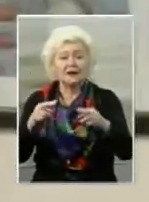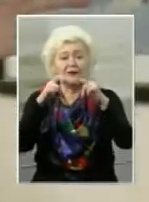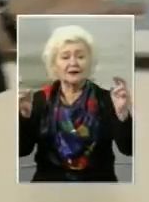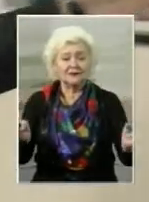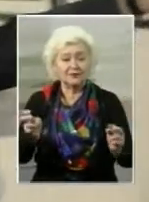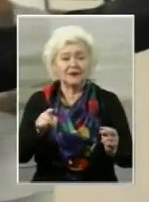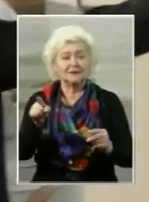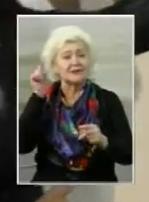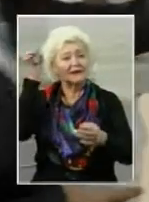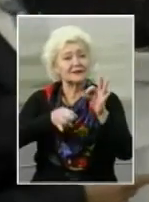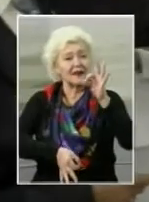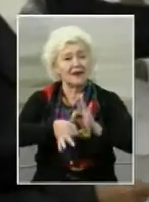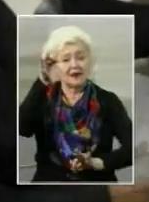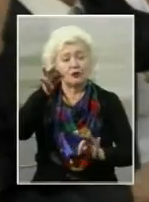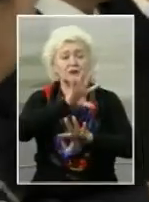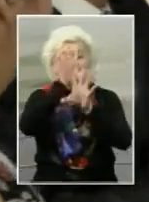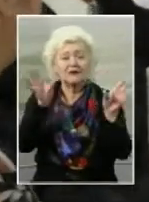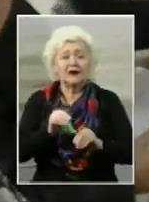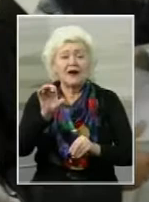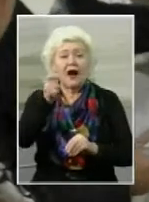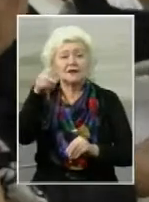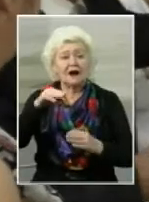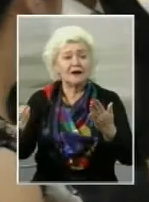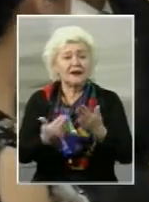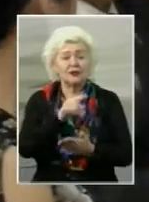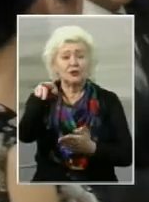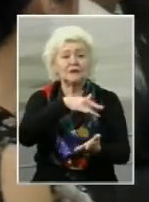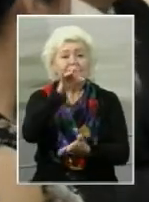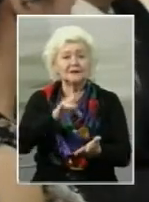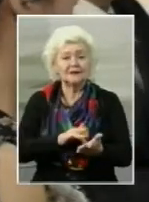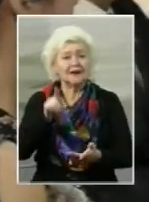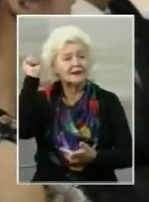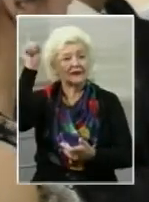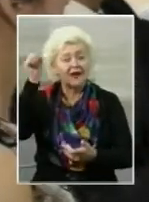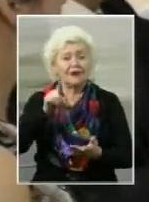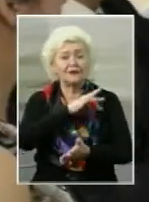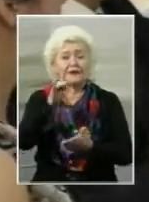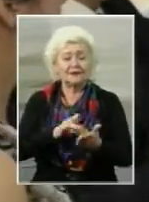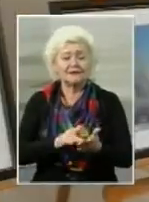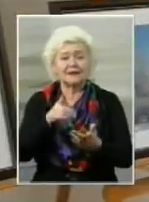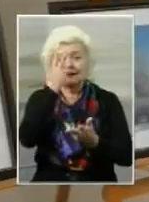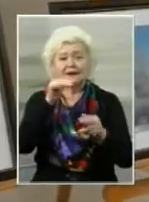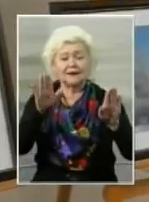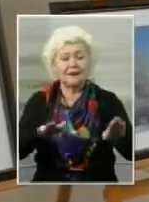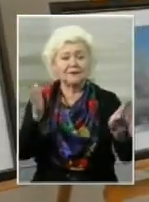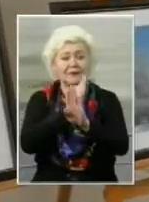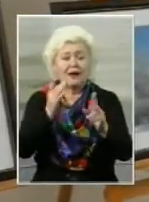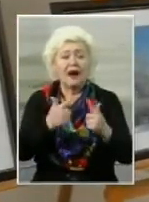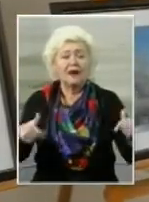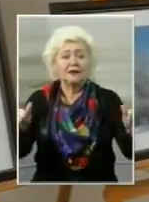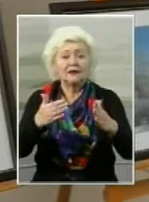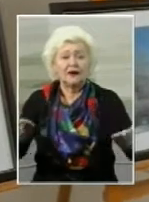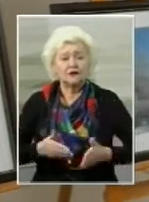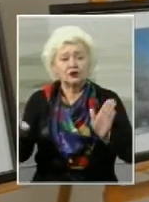Племистий олень з Далекого Сходу. Взагалі-то Асканія Нова – це центр, давній центр акліматизації. Галерея «Життя»